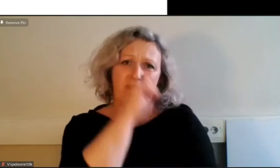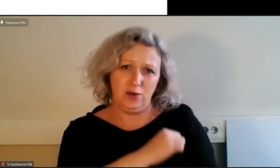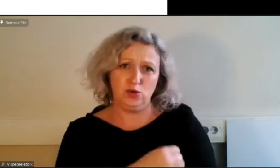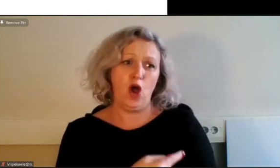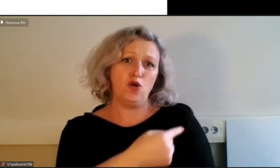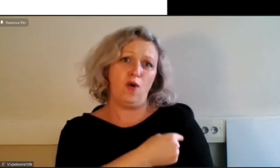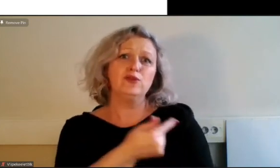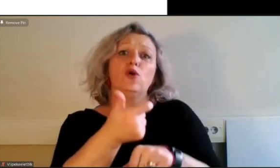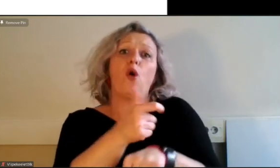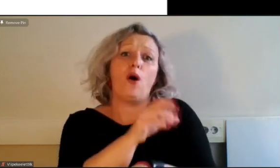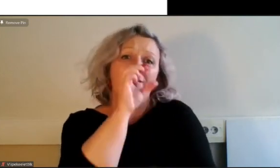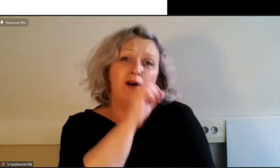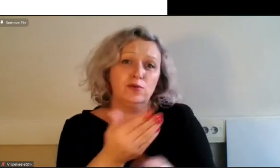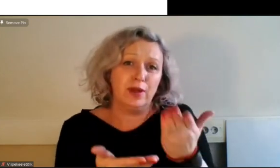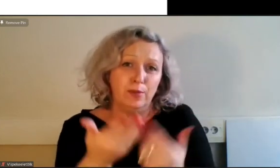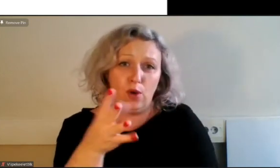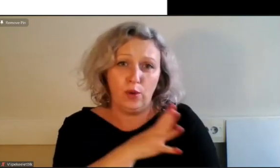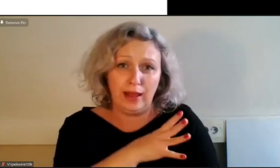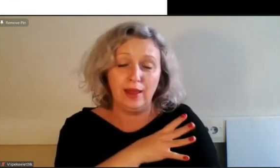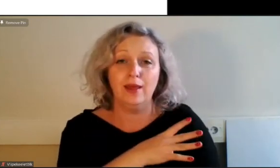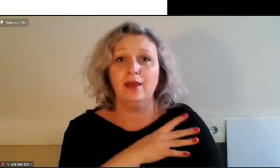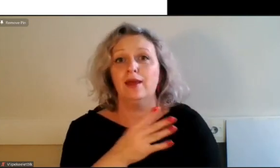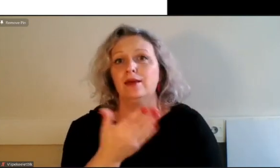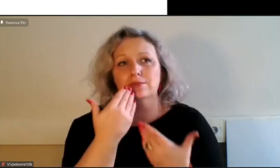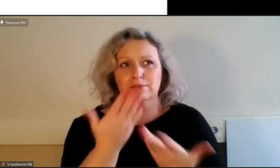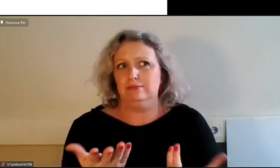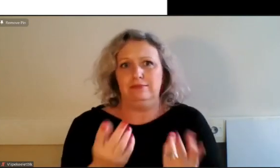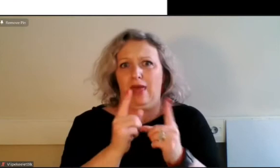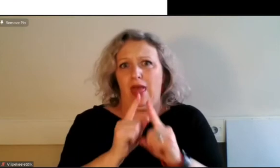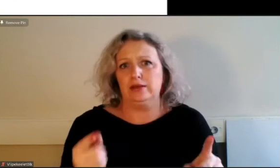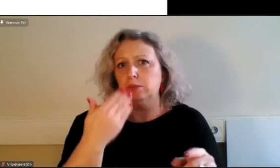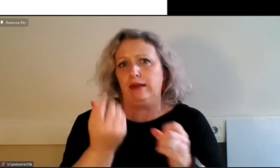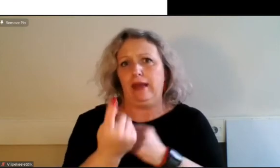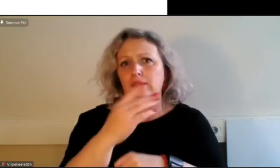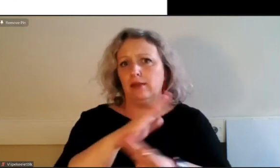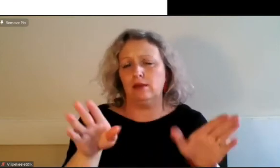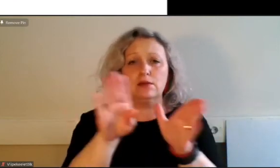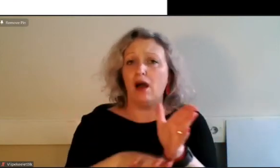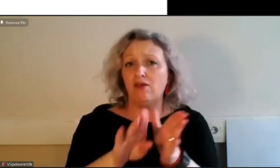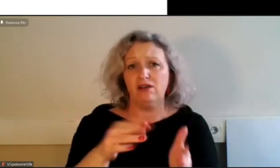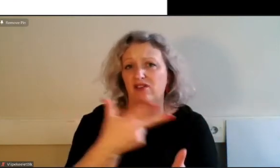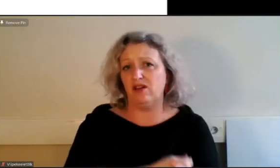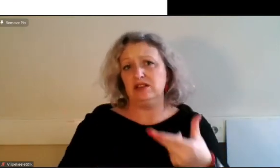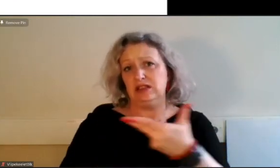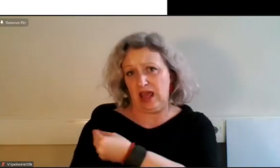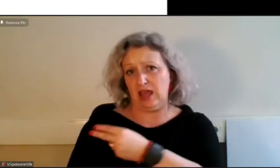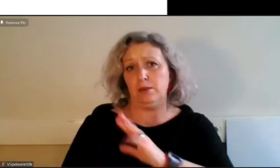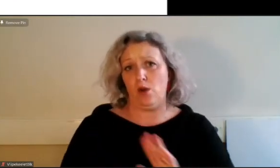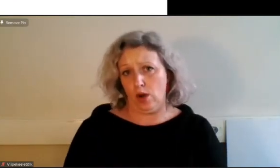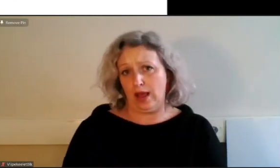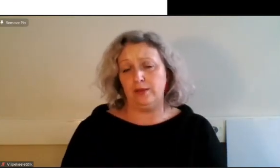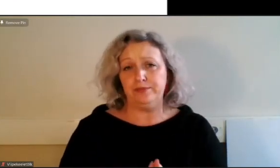sõna selle kohta. Siin on nüüd Rootsi Terviseameti andmed